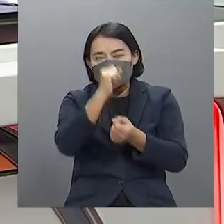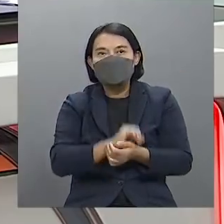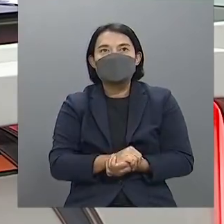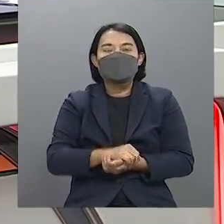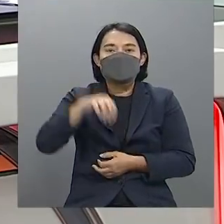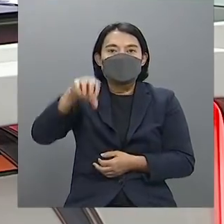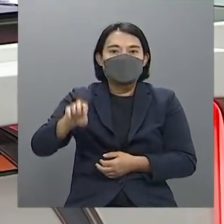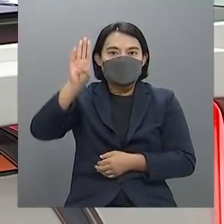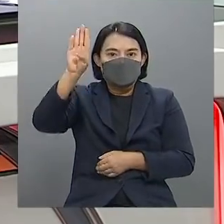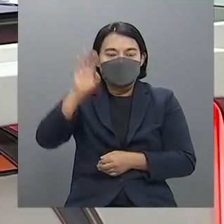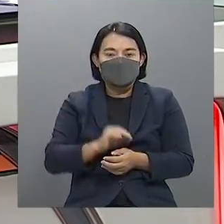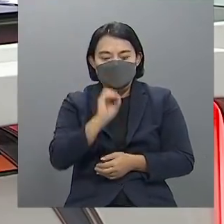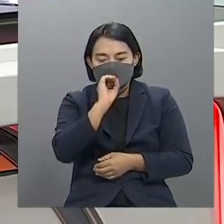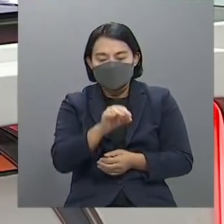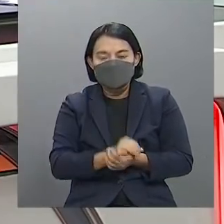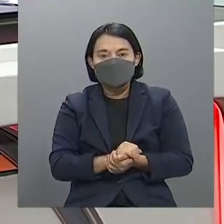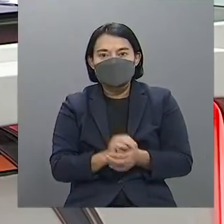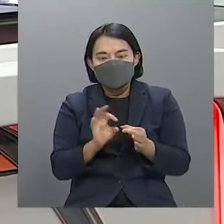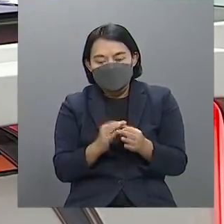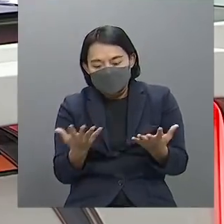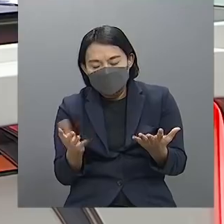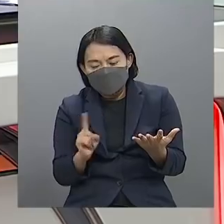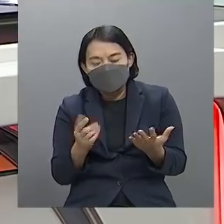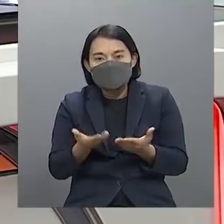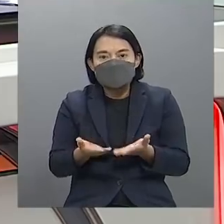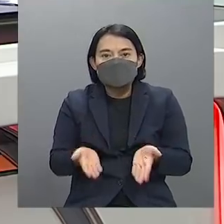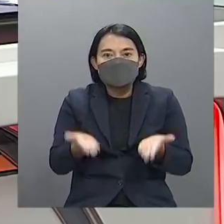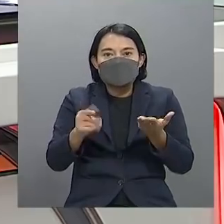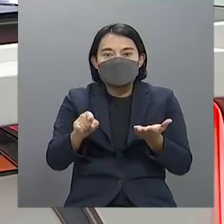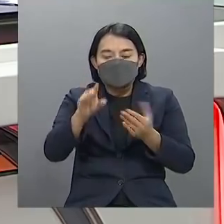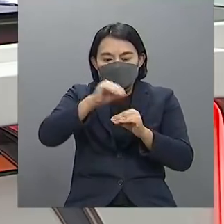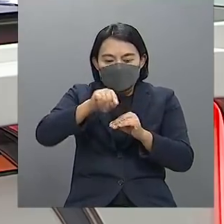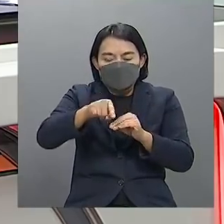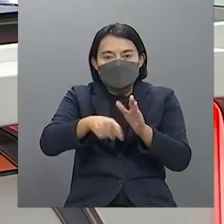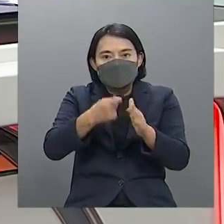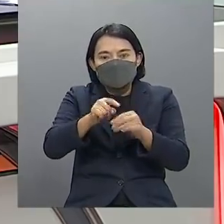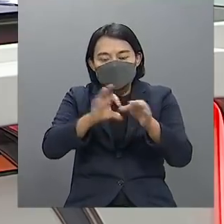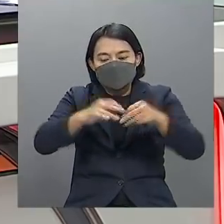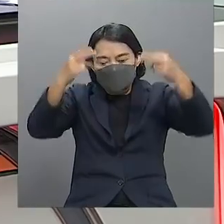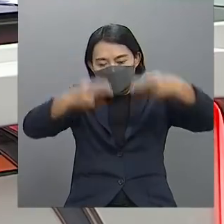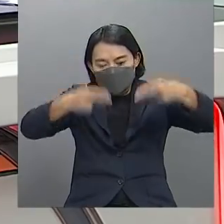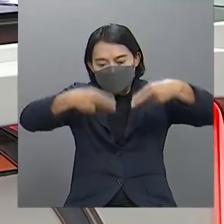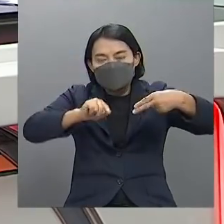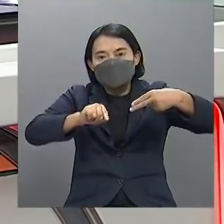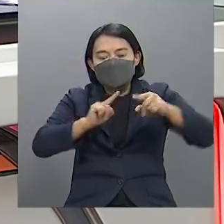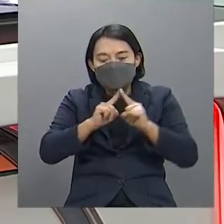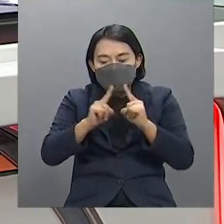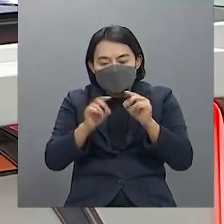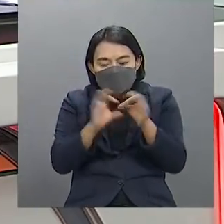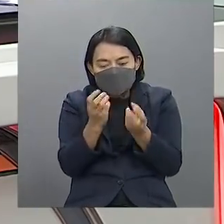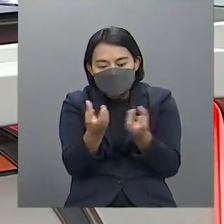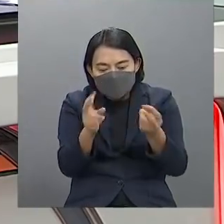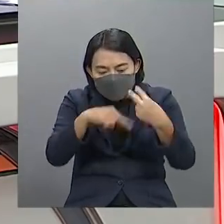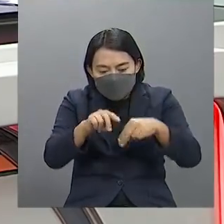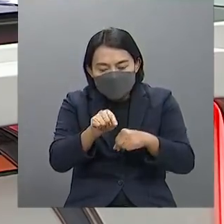สัญญาณถึงความชอบธรรมที่จะขึ้นราคาโดยนำเอาปัจจัยเรื่องสงครามมาพูดถึงว่าทำให้วัตถุดิบหายากก็มักจะมีคำถ